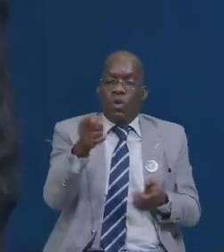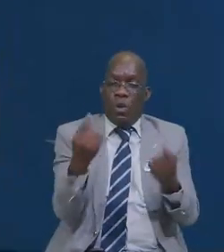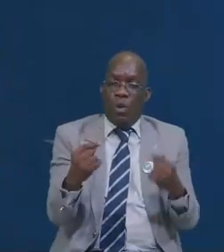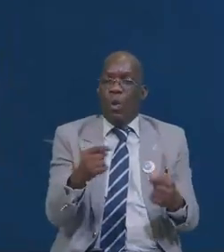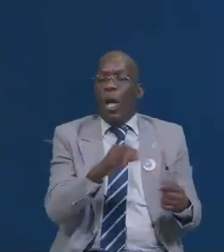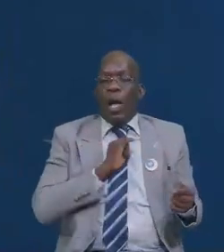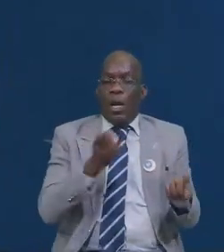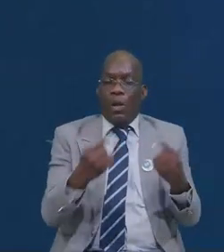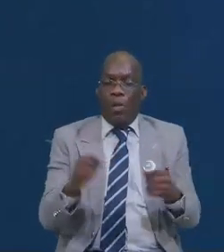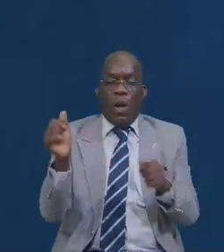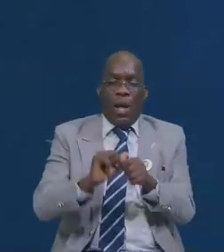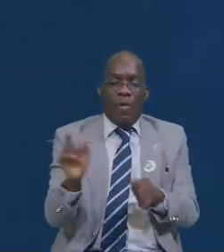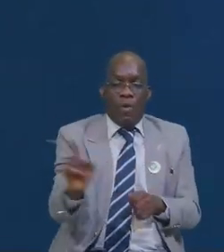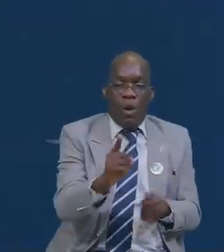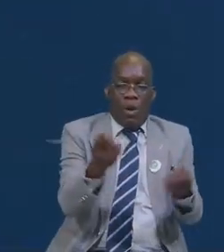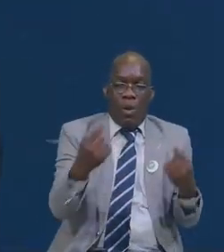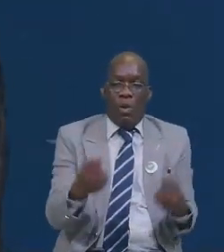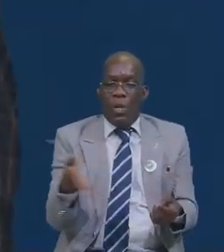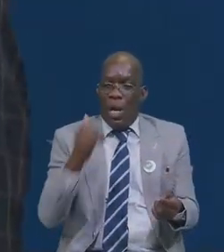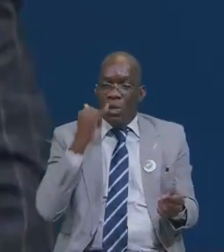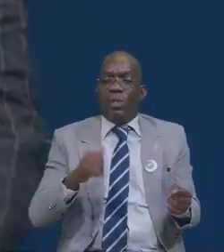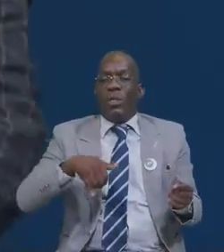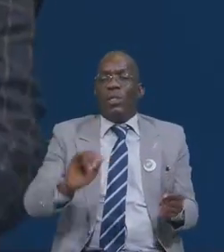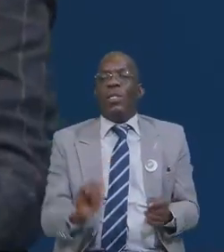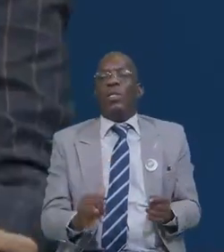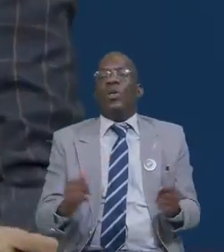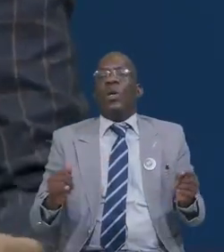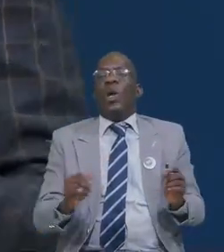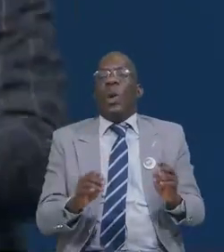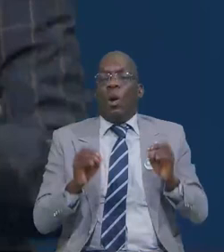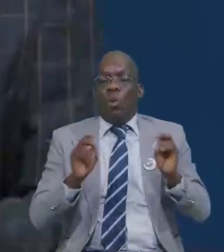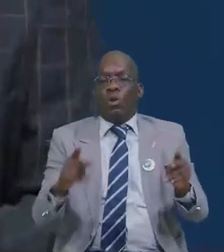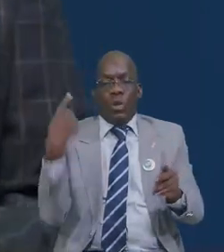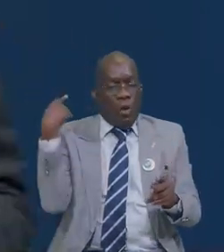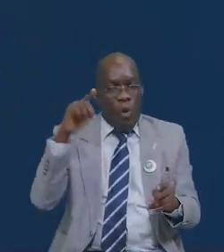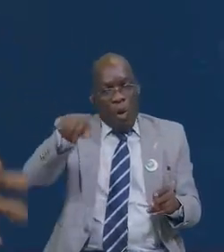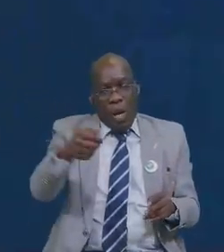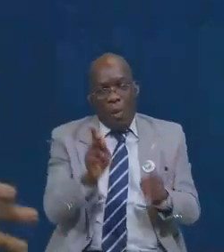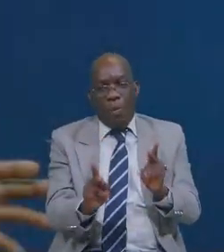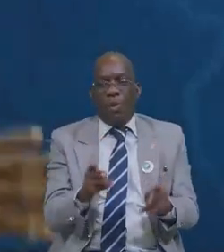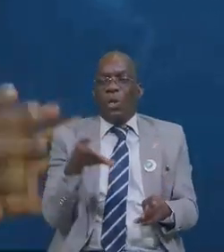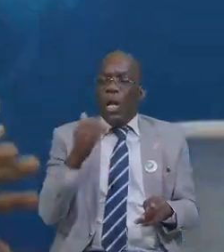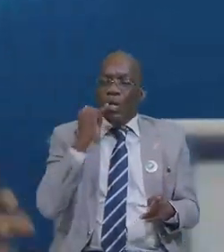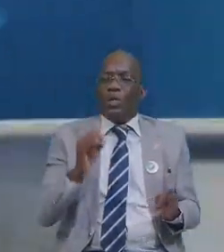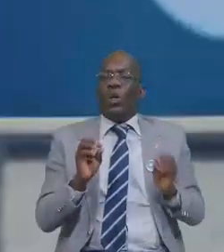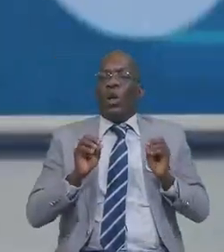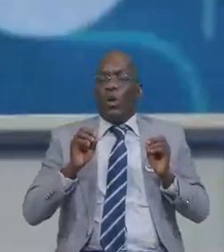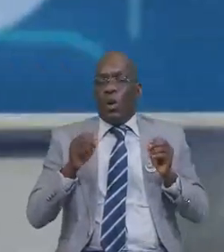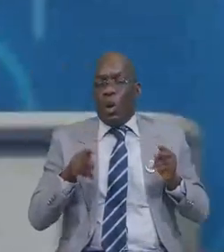viens, chacun vient et nous venons tous. Il y a assez de place pour chacun. Il y a assez de place pour chacun.